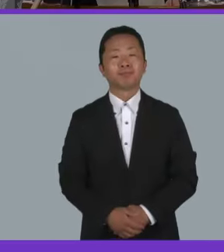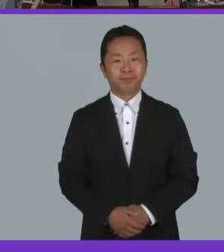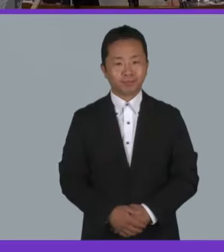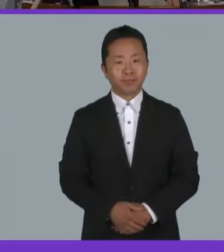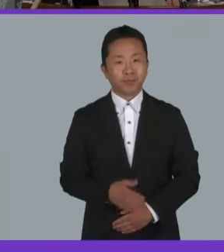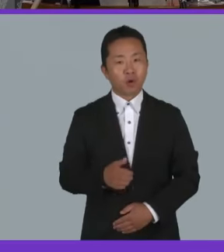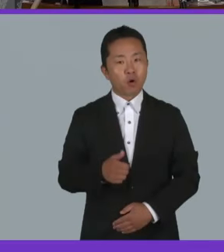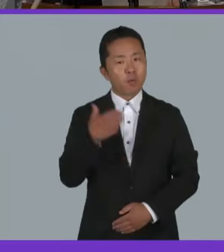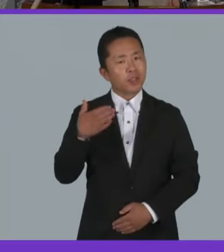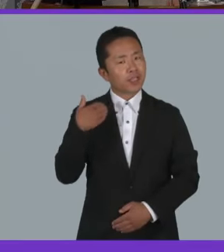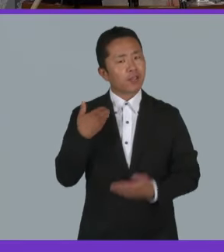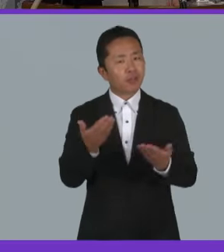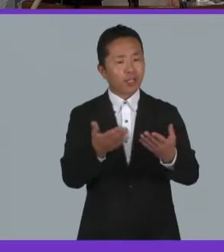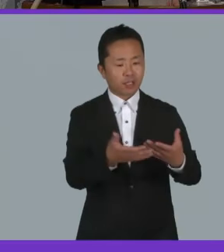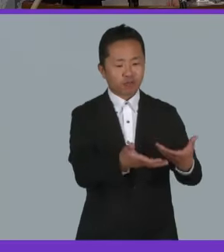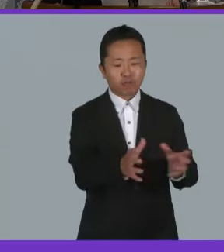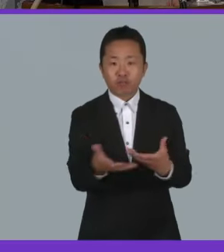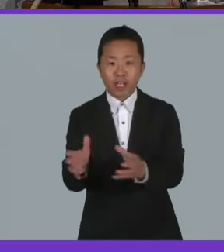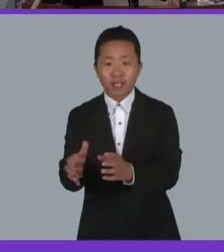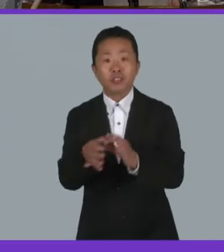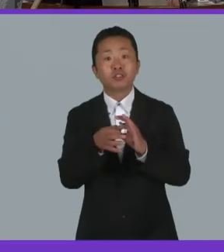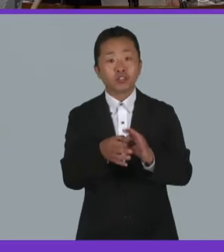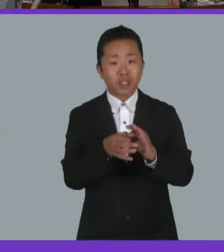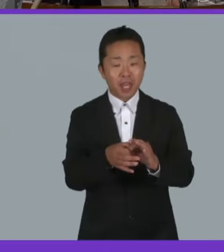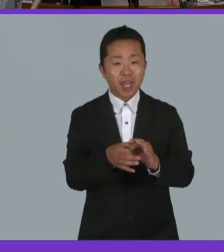主にご担当いただく分野について、